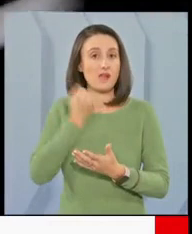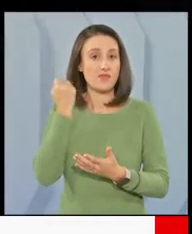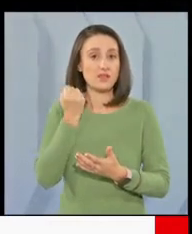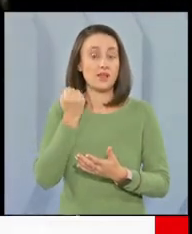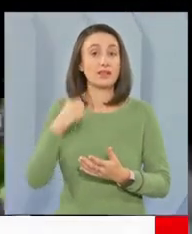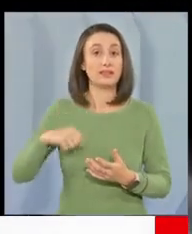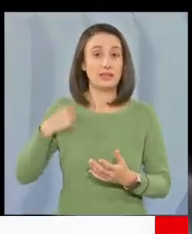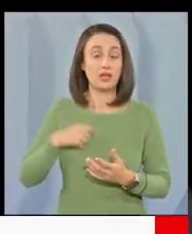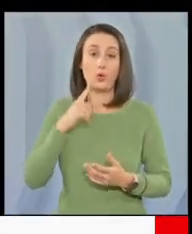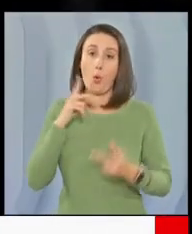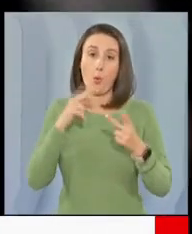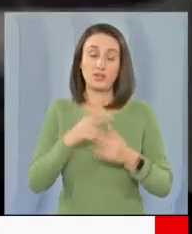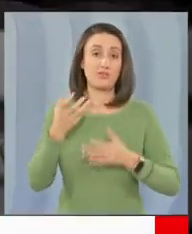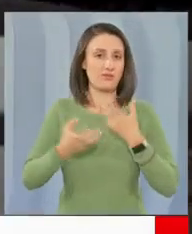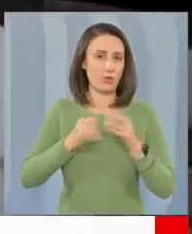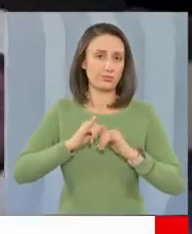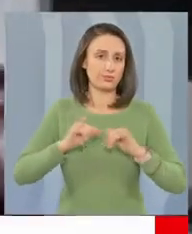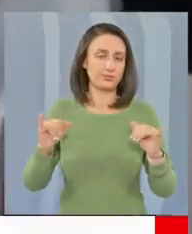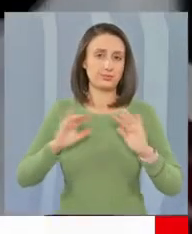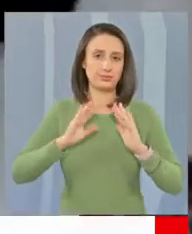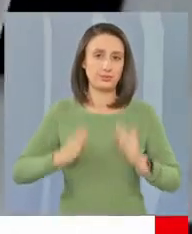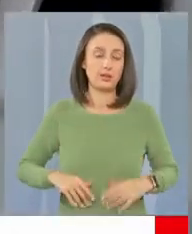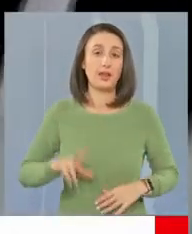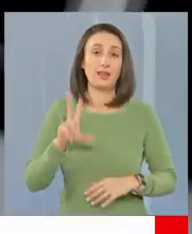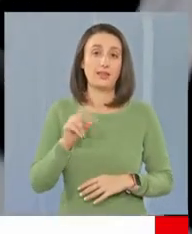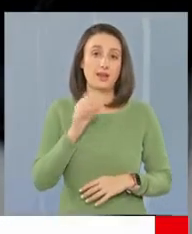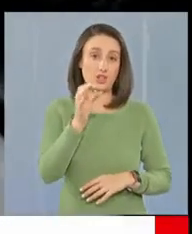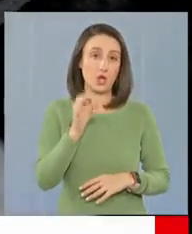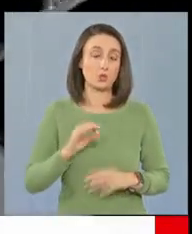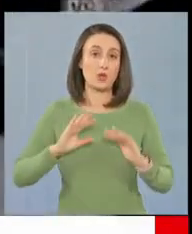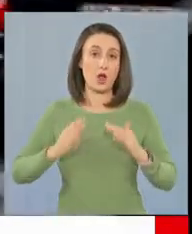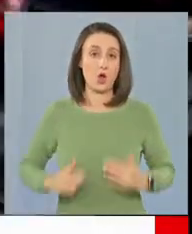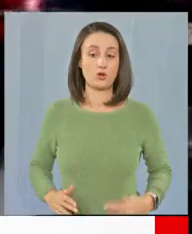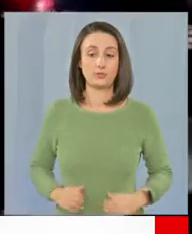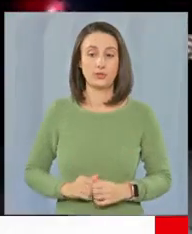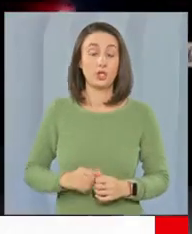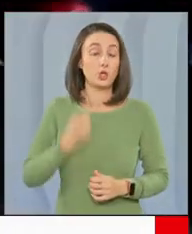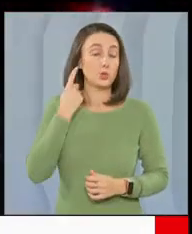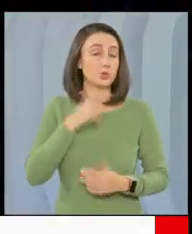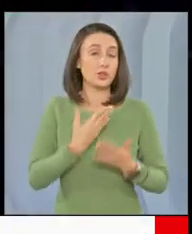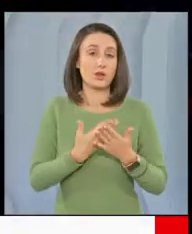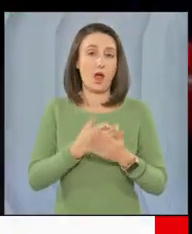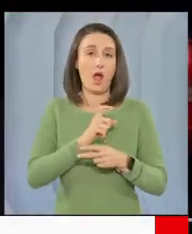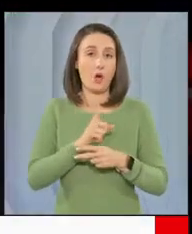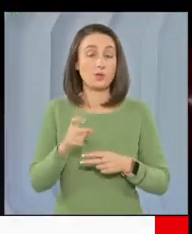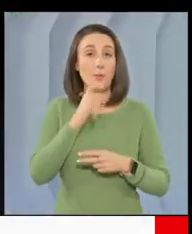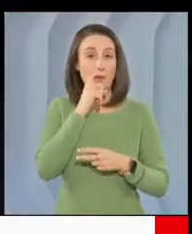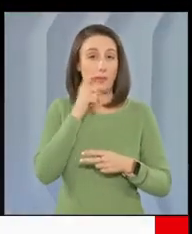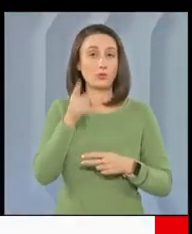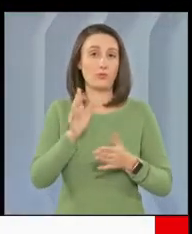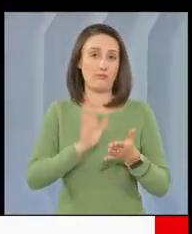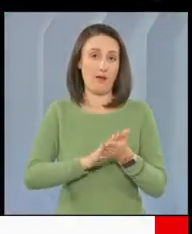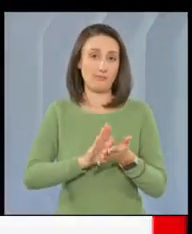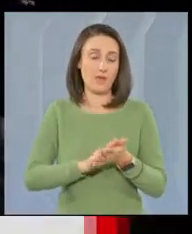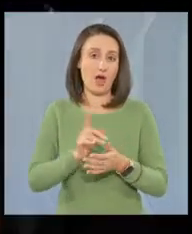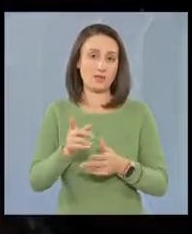autoincendiat și au stins flăcările care cuprinseseră aproximativ 30% din cadavru nu se știe Din ce cauză bărbatul are cursă